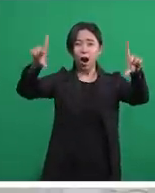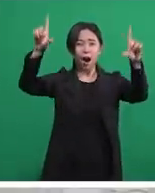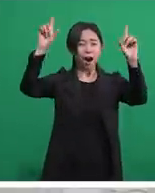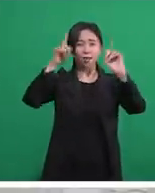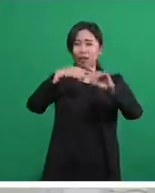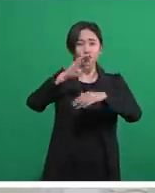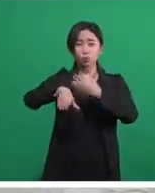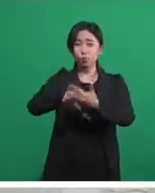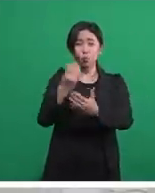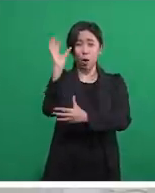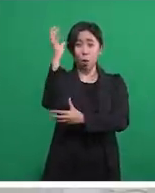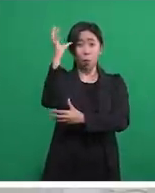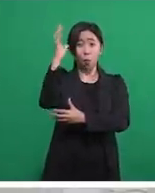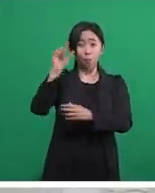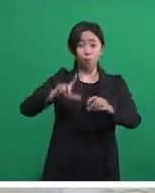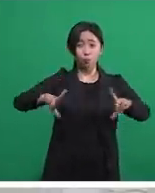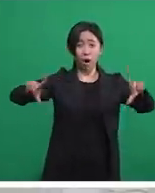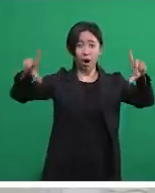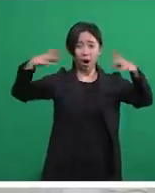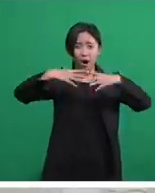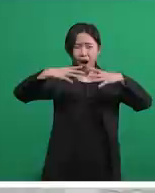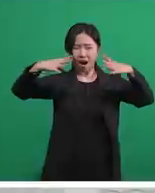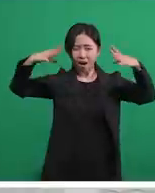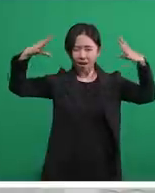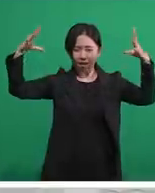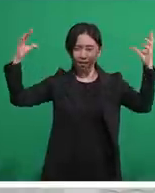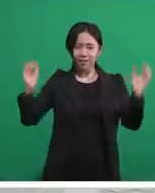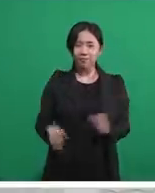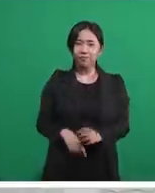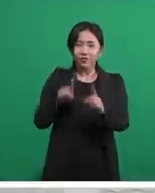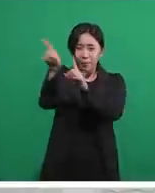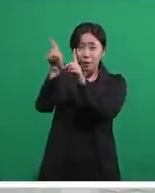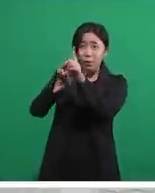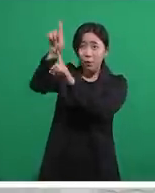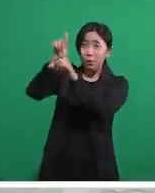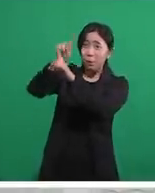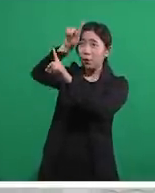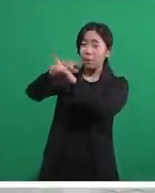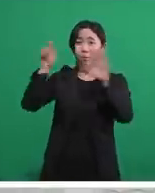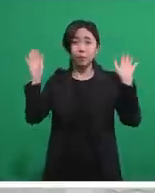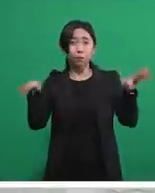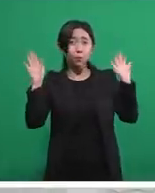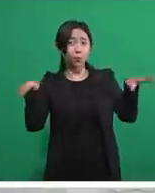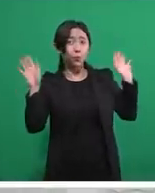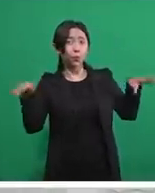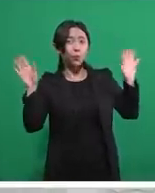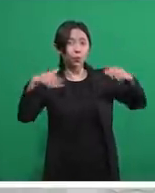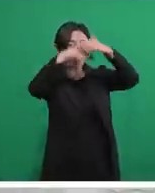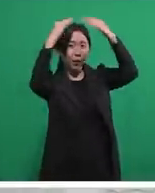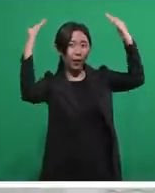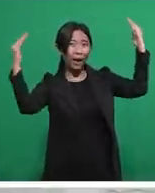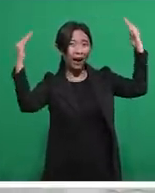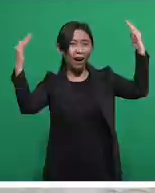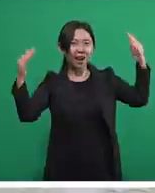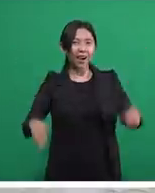lain, dan mengeluarkan cabang-cabang yang besar, sehingga burung-burung di udara dapat